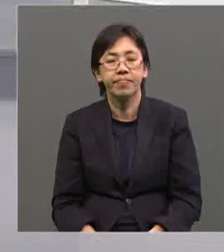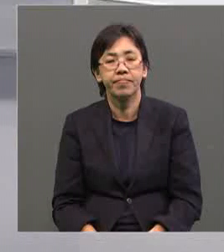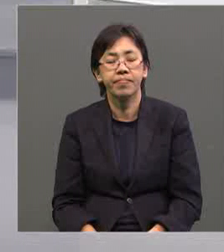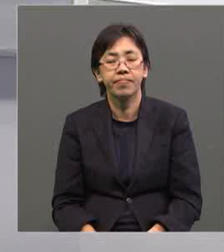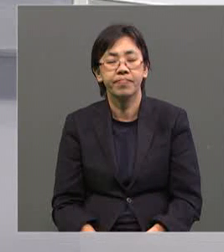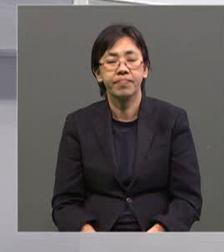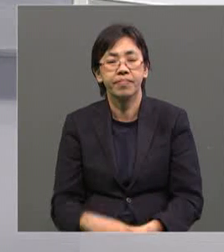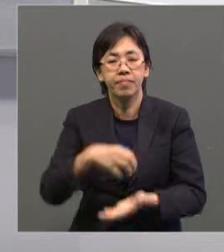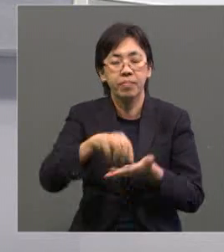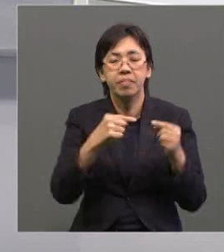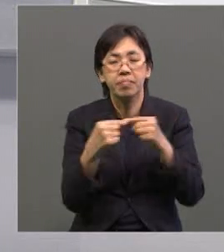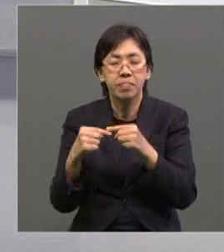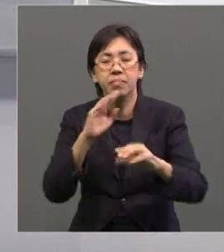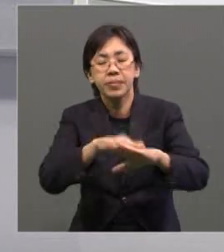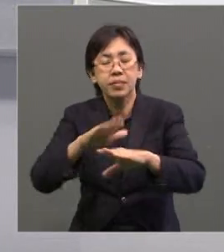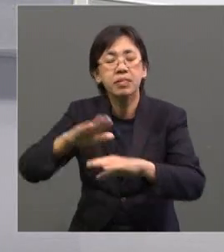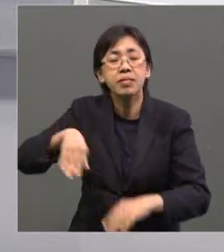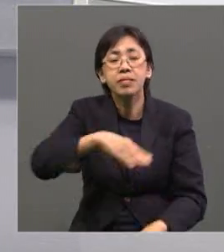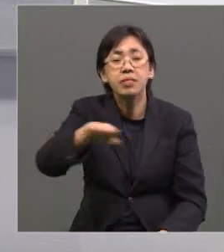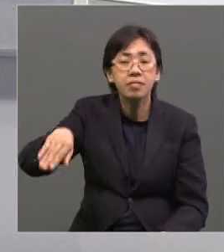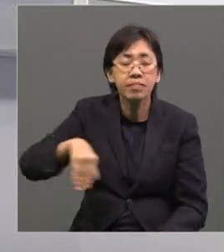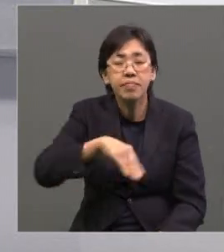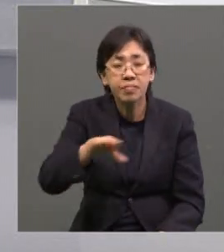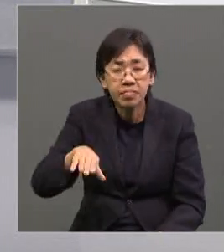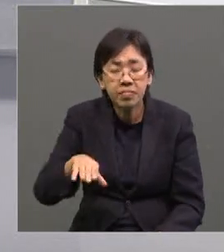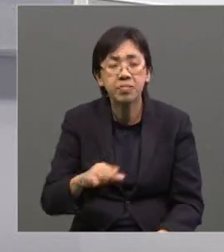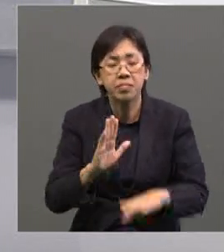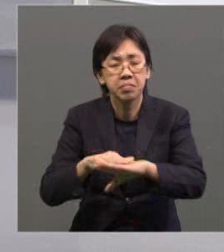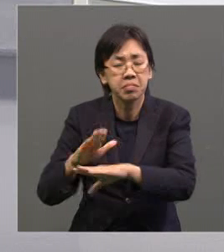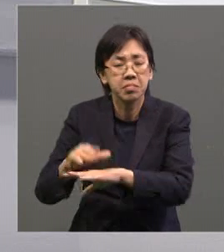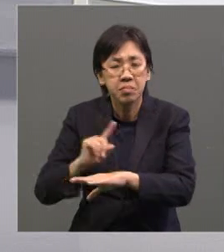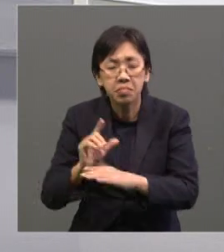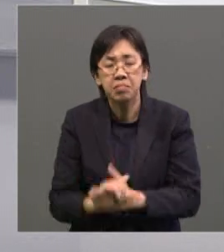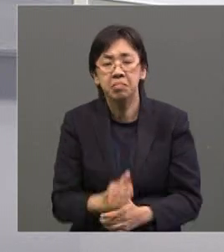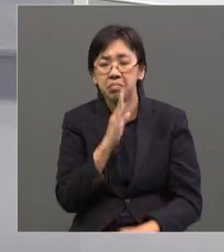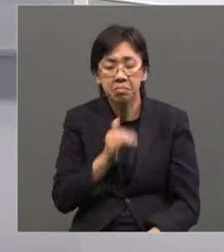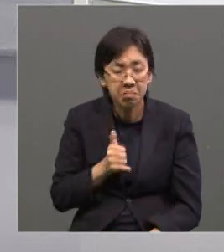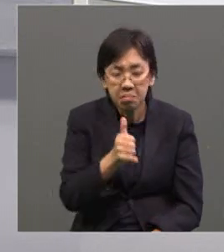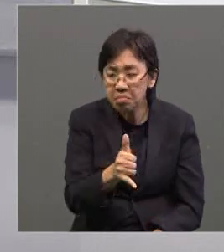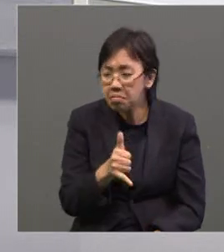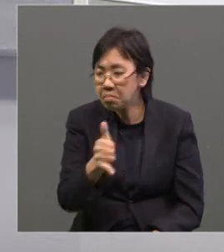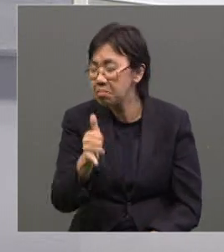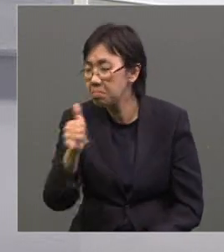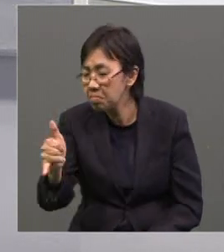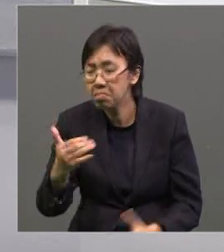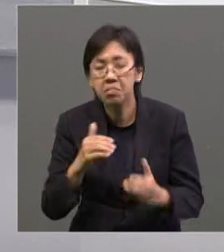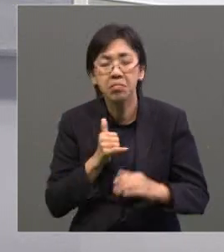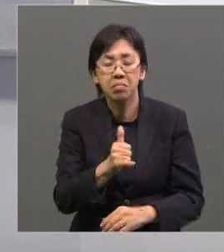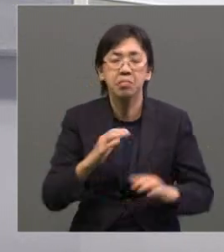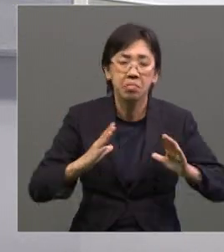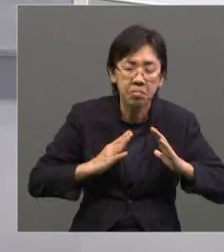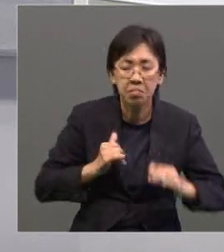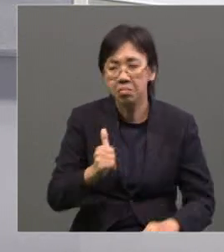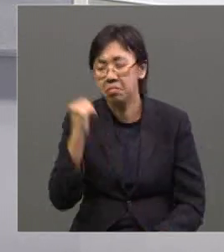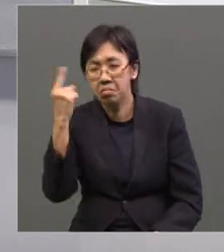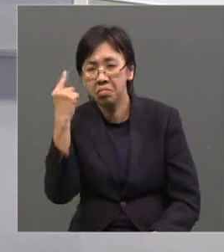ส่วนคดีต่อไปเนี่ยนะถือว่าเป็นอุทาหรณ์ด้วยนะคะเป็นการแจ้งเตือนเราว่าเวลาไปไหนไม่ว่าจะเป็นไปพักไปเที่ยวอาจ